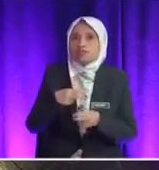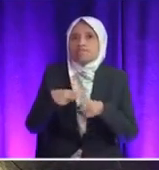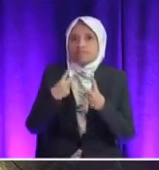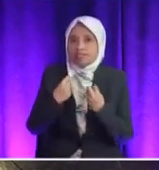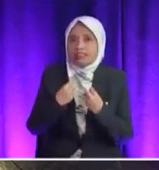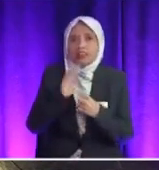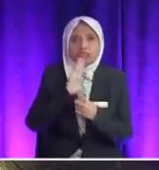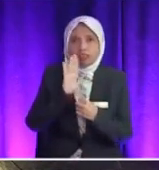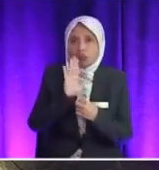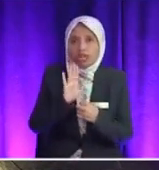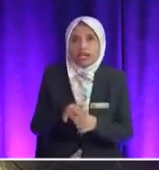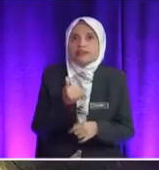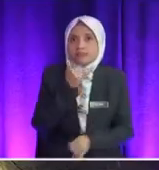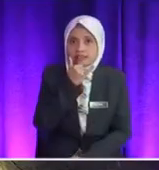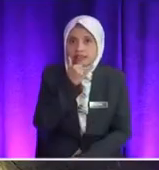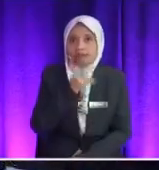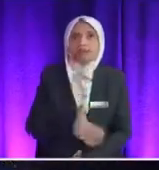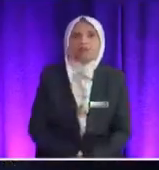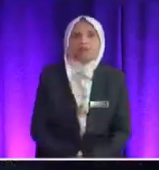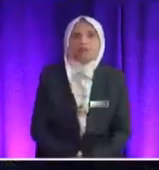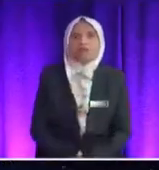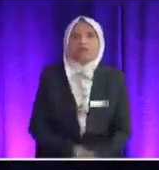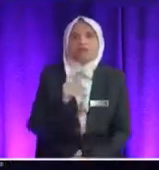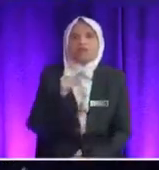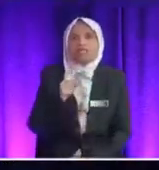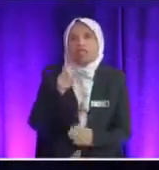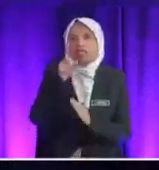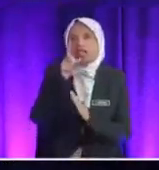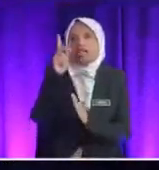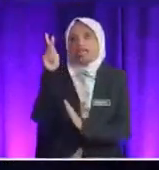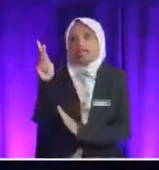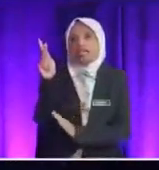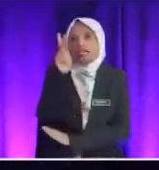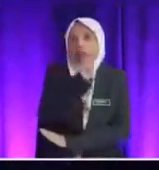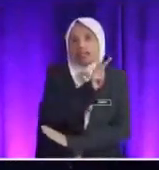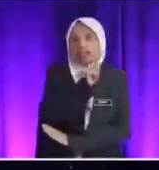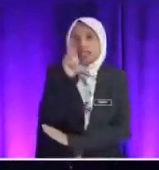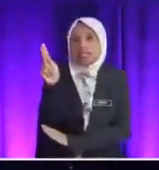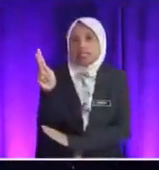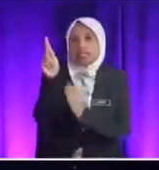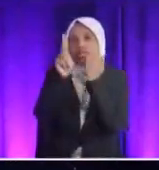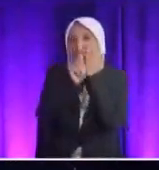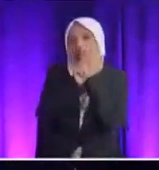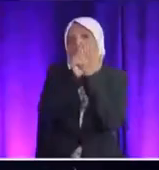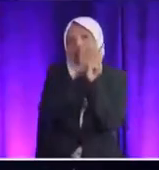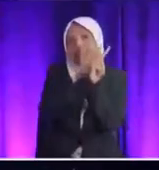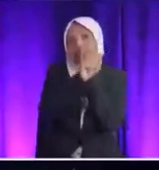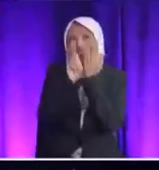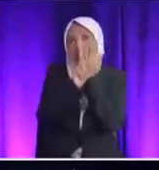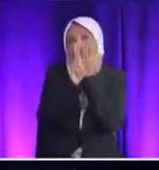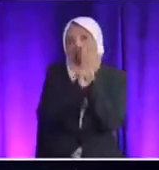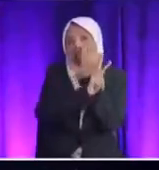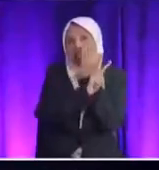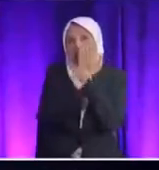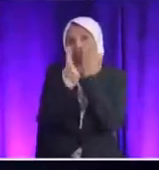lafalkan dia DPD atas ya gigi kanan gigi kanan pastikan betul-betul bersih bautul ya bisa